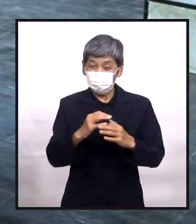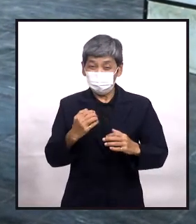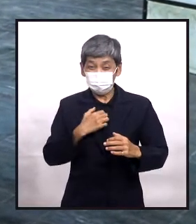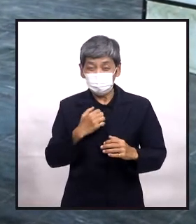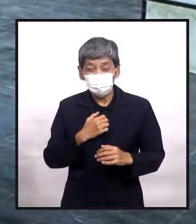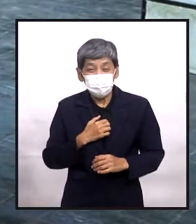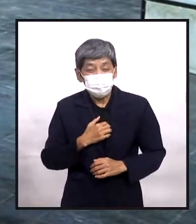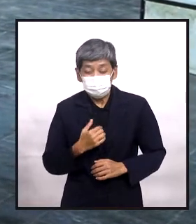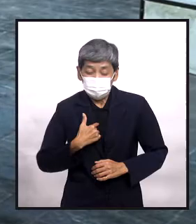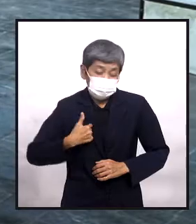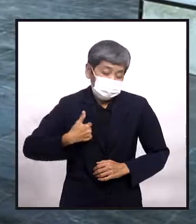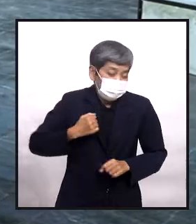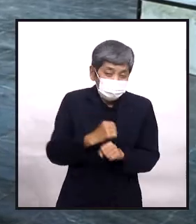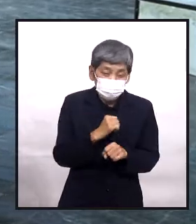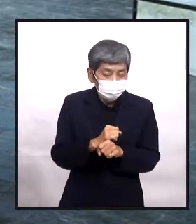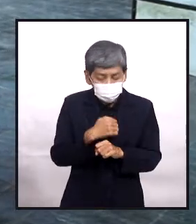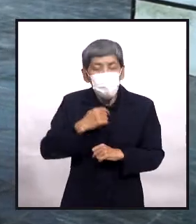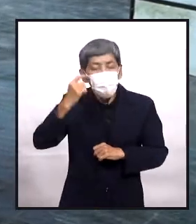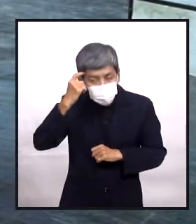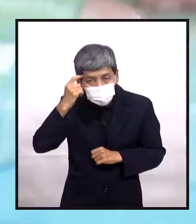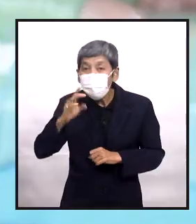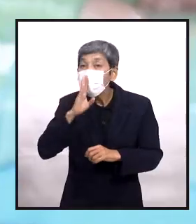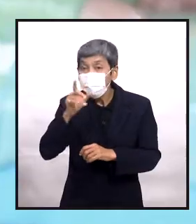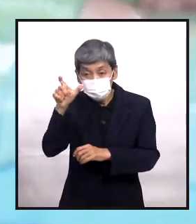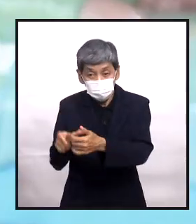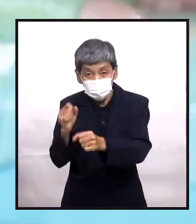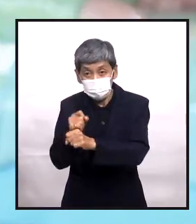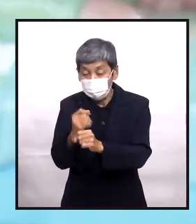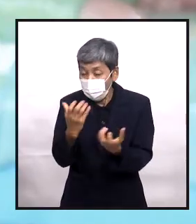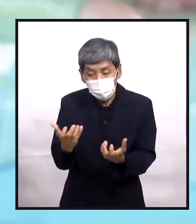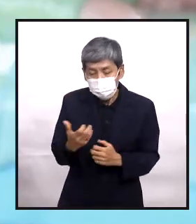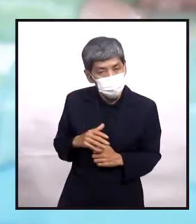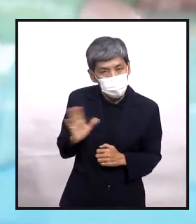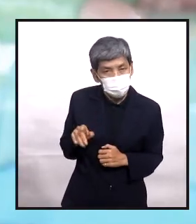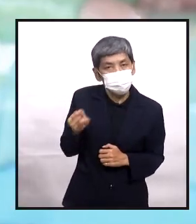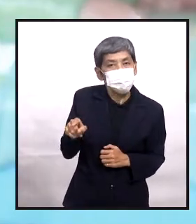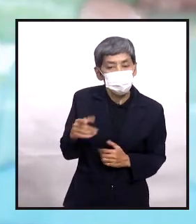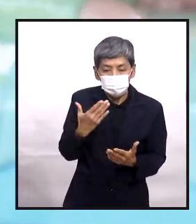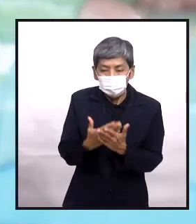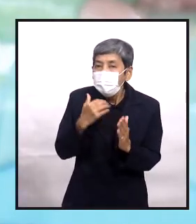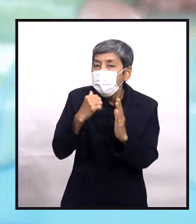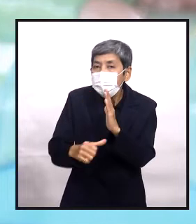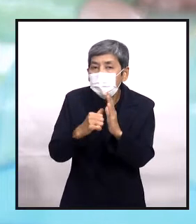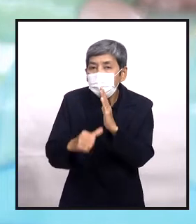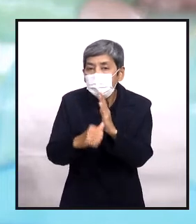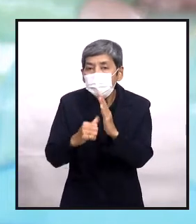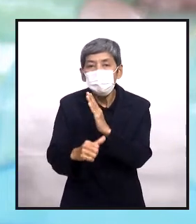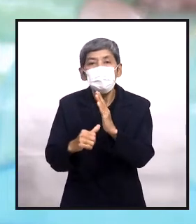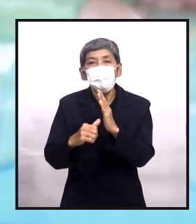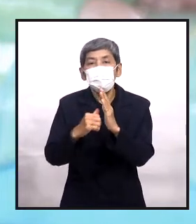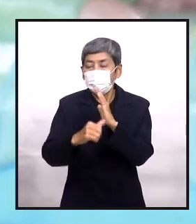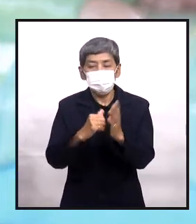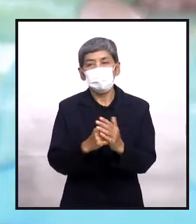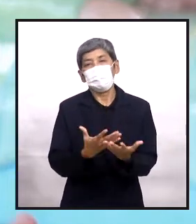นักโลกสวยหรือนักอับดุลักษ์แต่เป็นคนทุกคนเขารู้ว่าถ้าเขาไม่ใช้สินค้าแบบนี้ ุดท้ายแล้วไอ้เงินภาษีเขาอ่ะมันจะถู